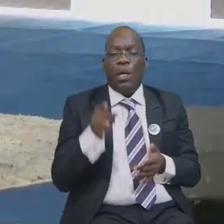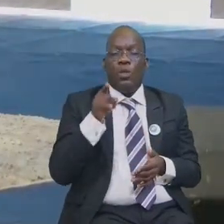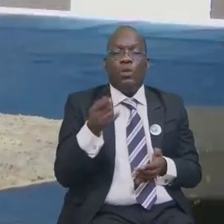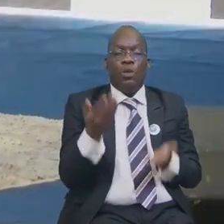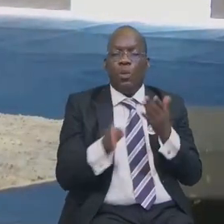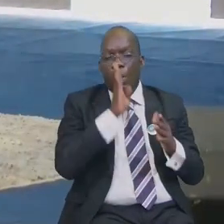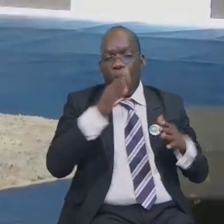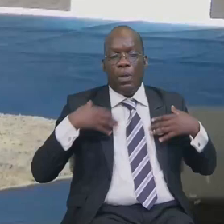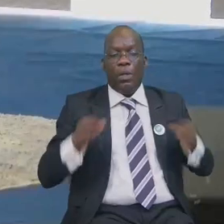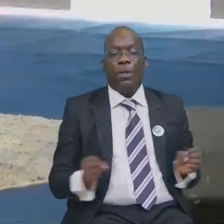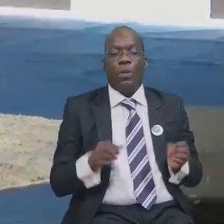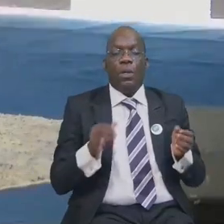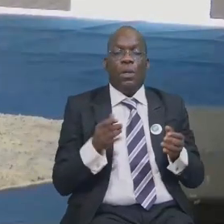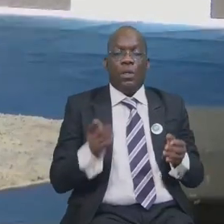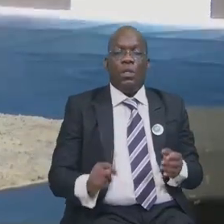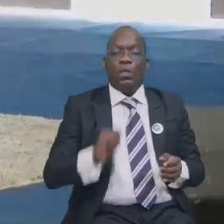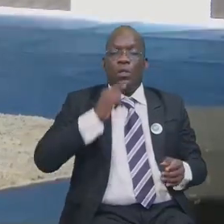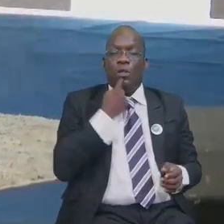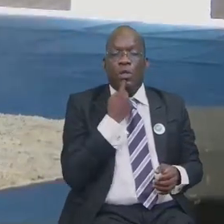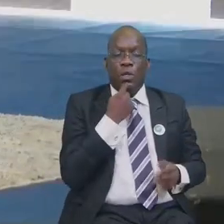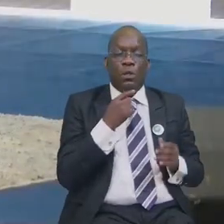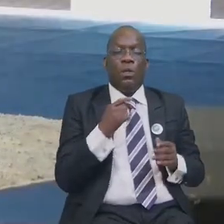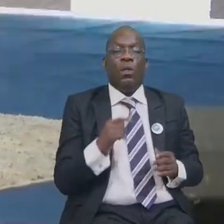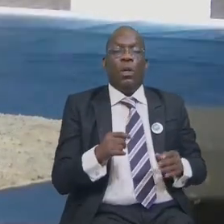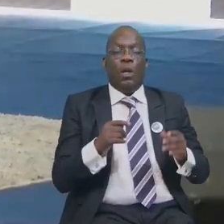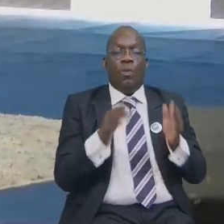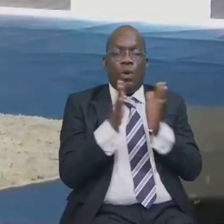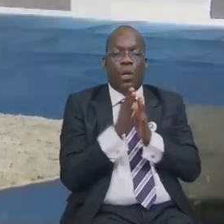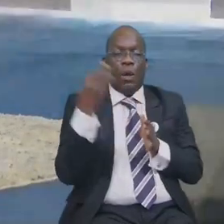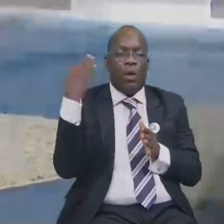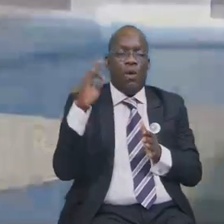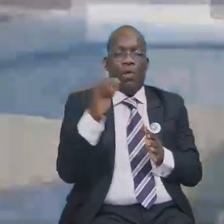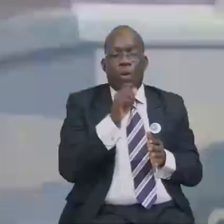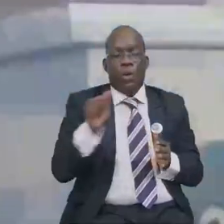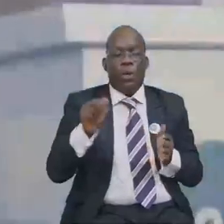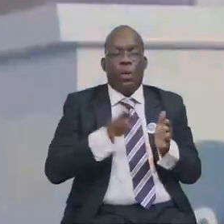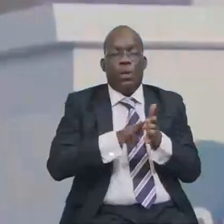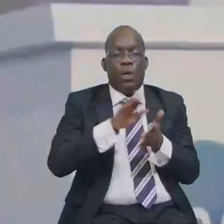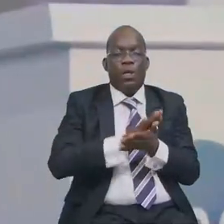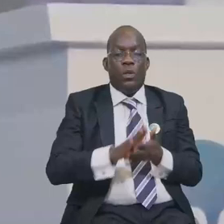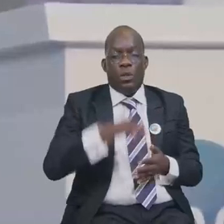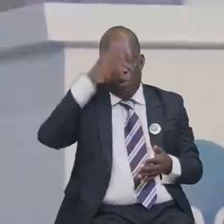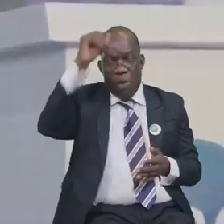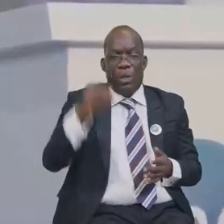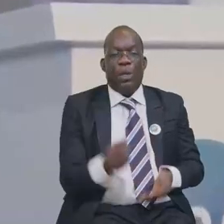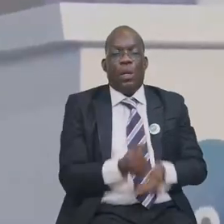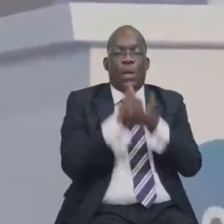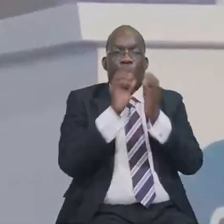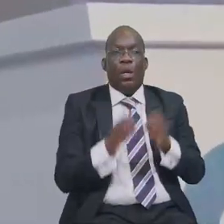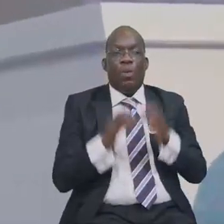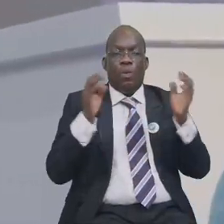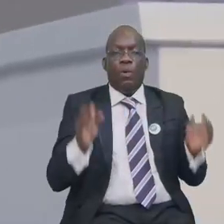prière fervente du juste a une grande efficacité. Vos